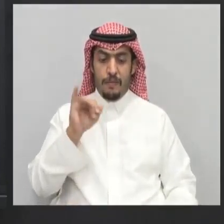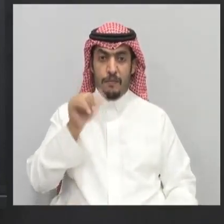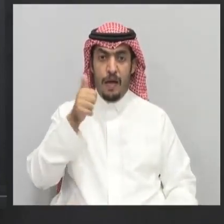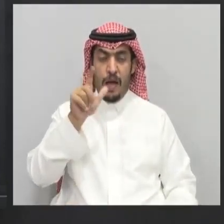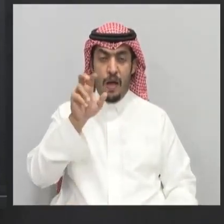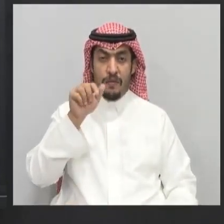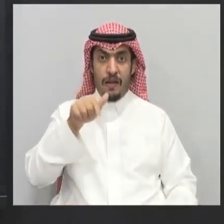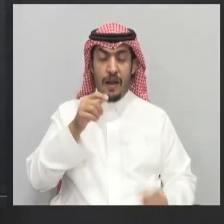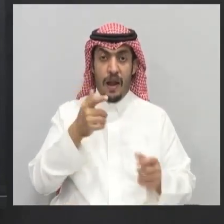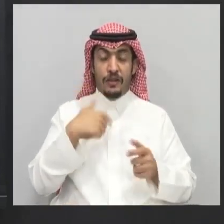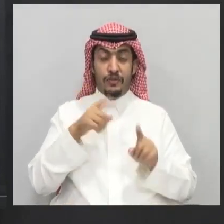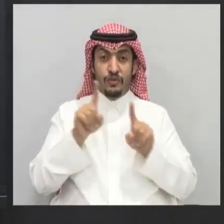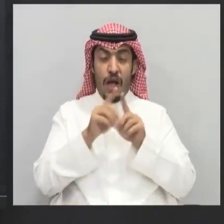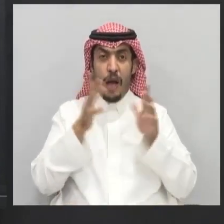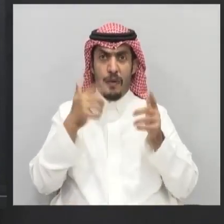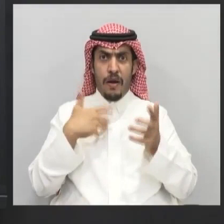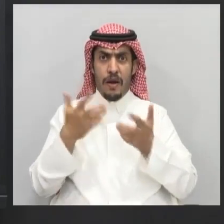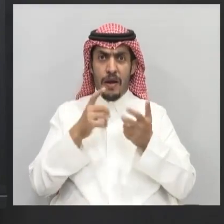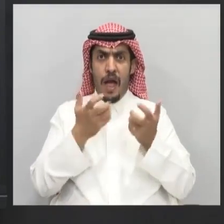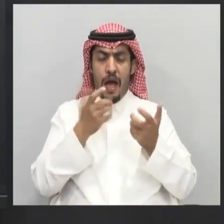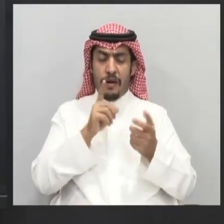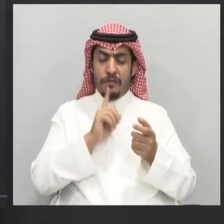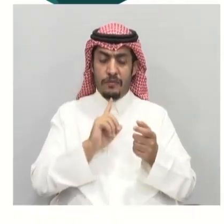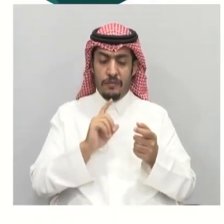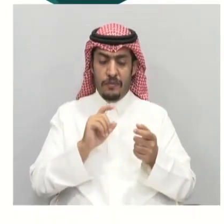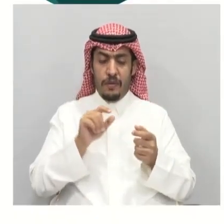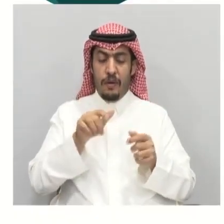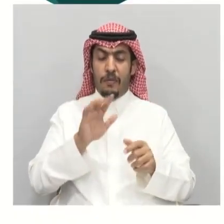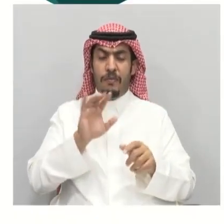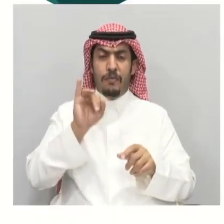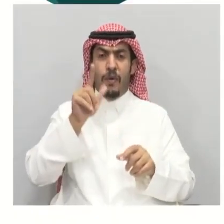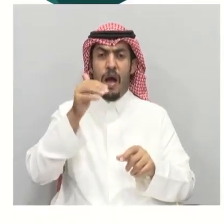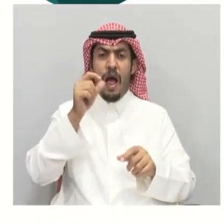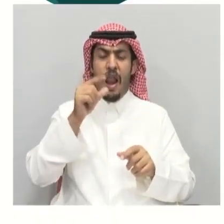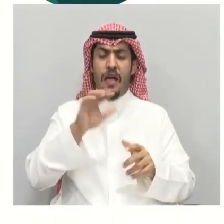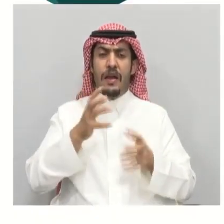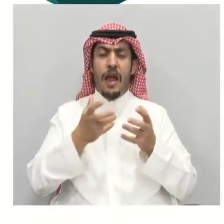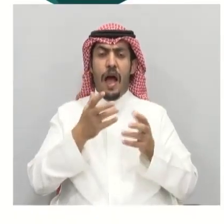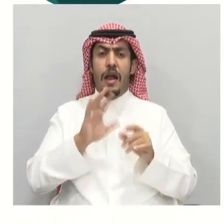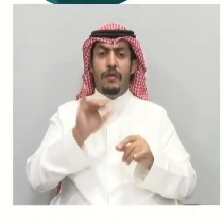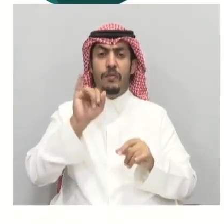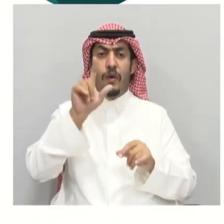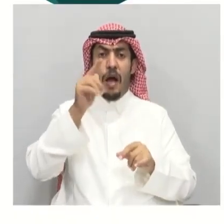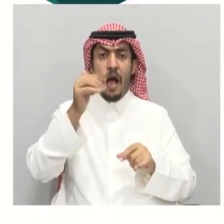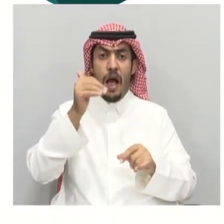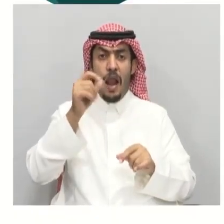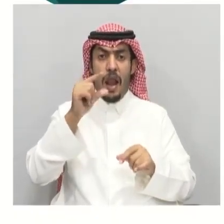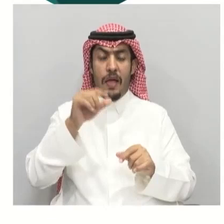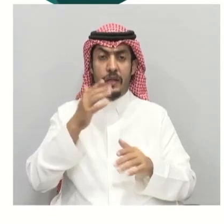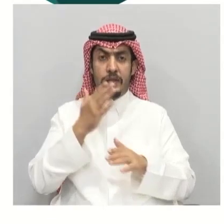صاحب الشرك الاكبر نعوذ بالله من النار هو مخلد فيها مخلد في النار